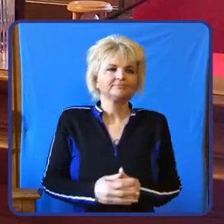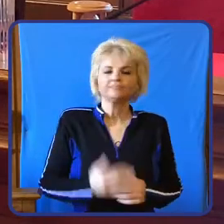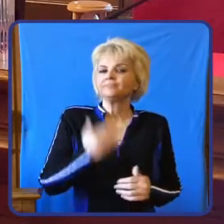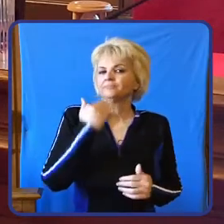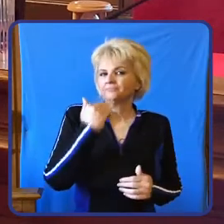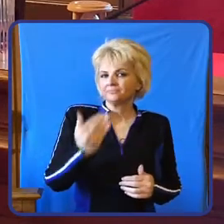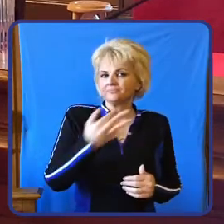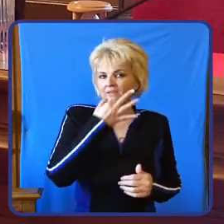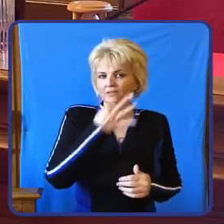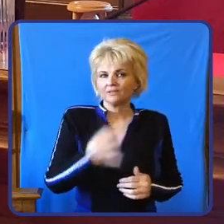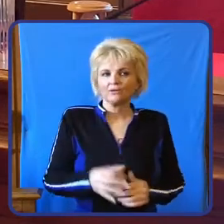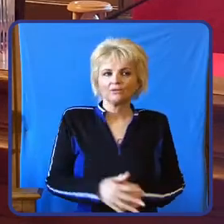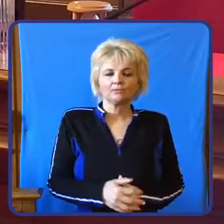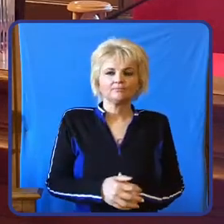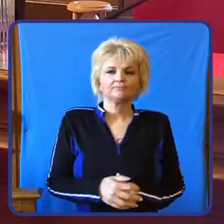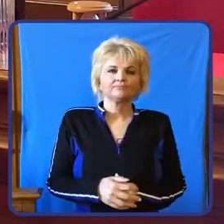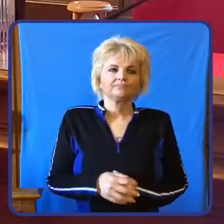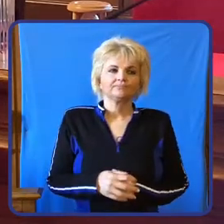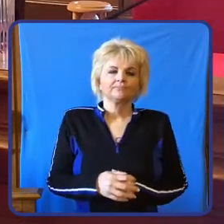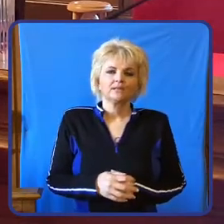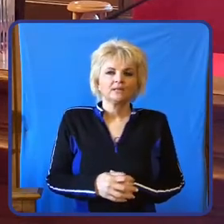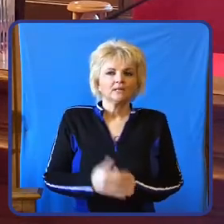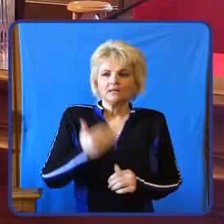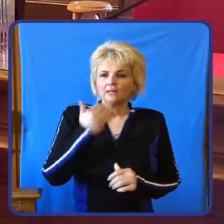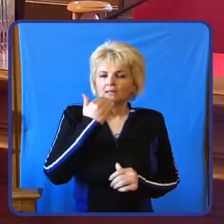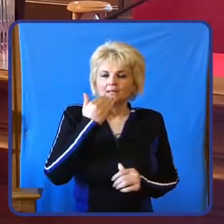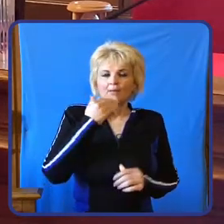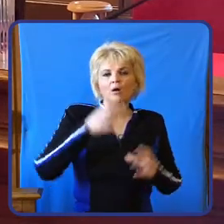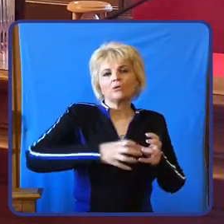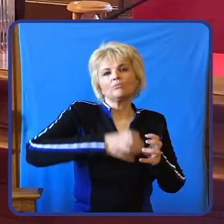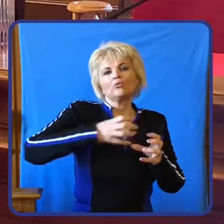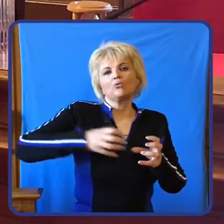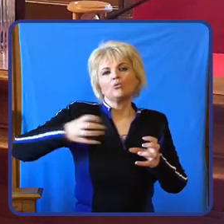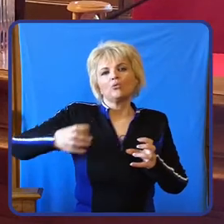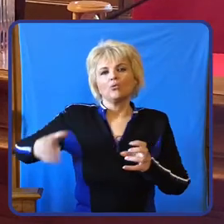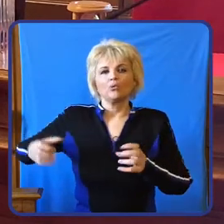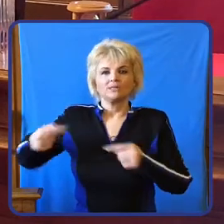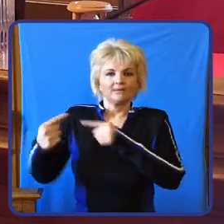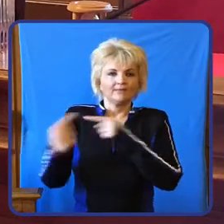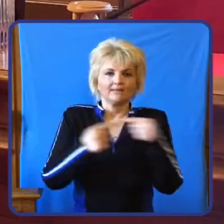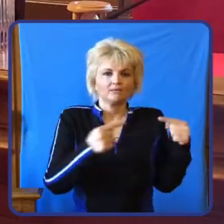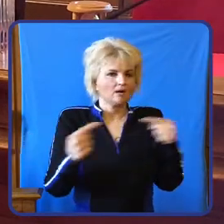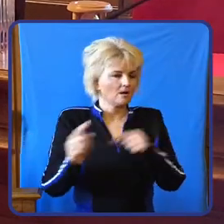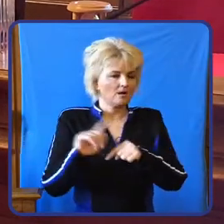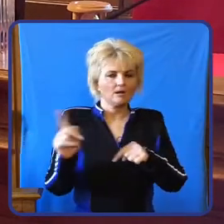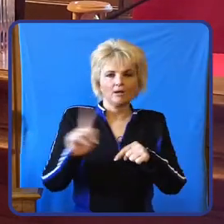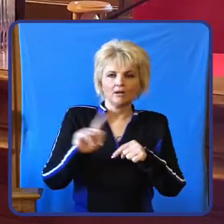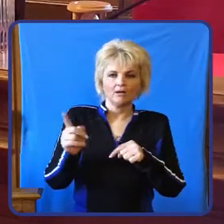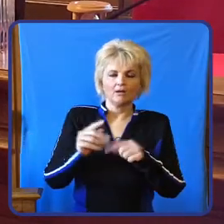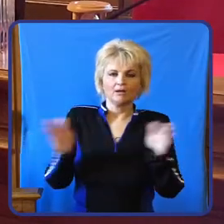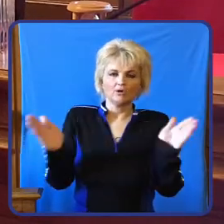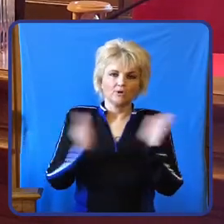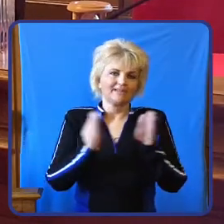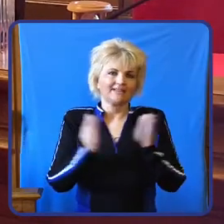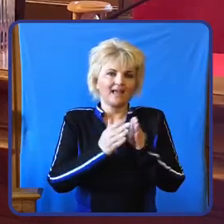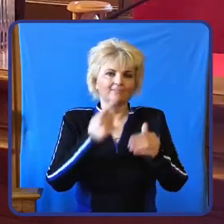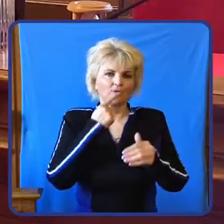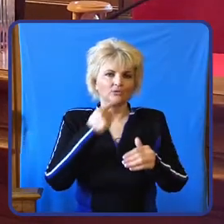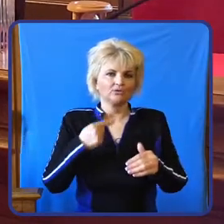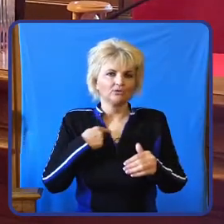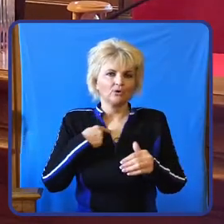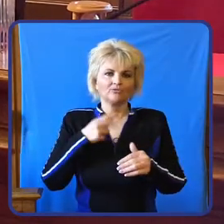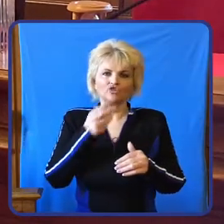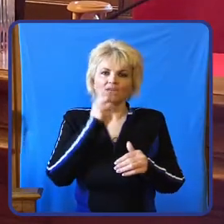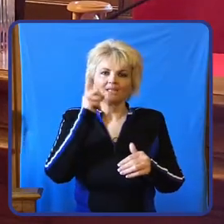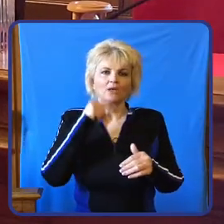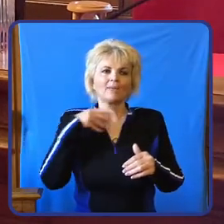Köszönöm szépen a szót. Hát nem akarom én sem húzni ezt a parttalan vitát tovább, úgyhogy csak röviden annyi megjegyzésem lenne